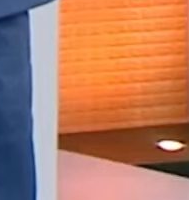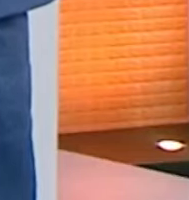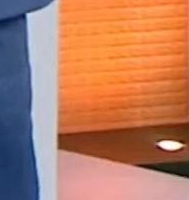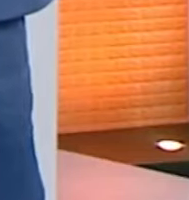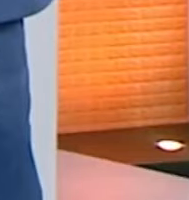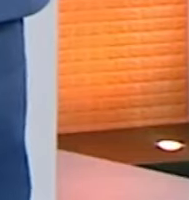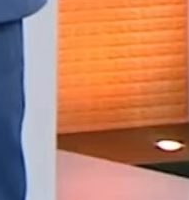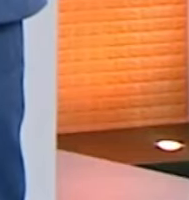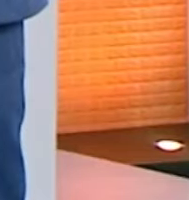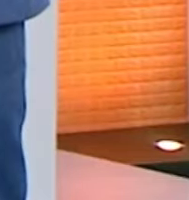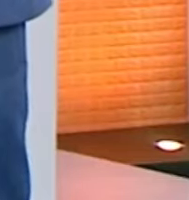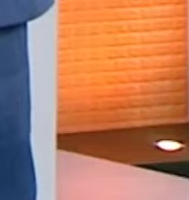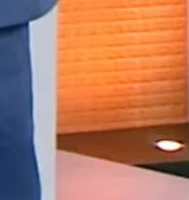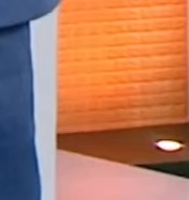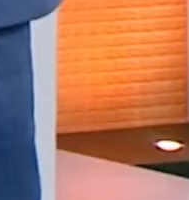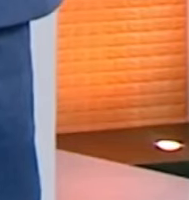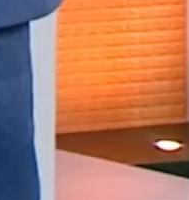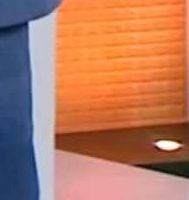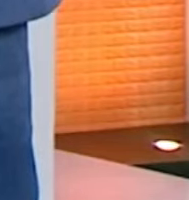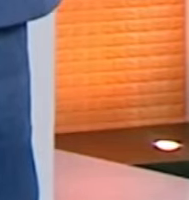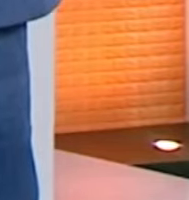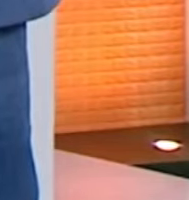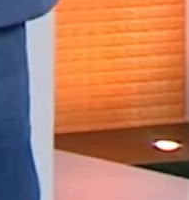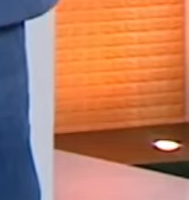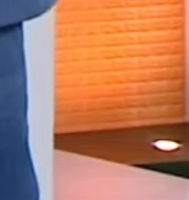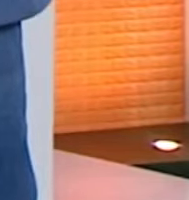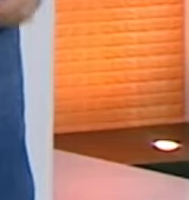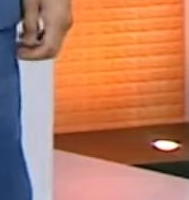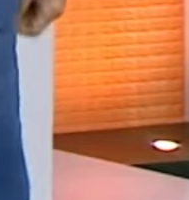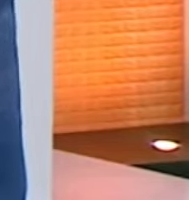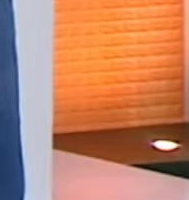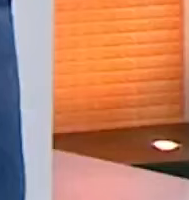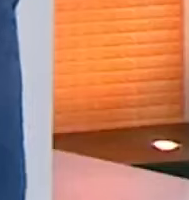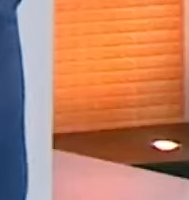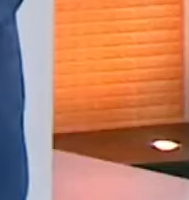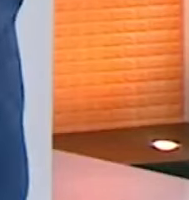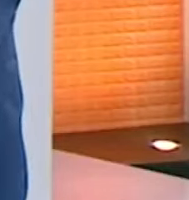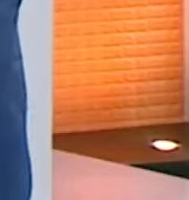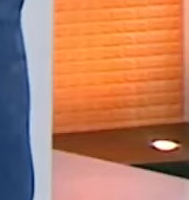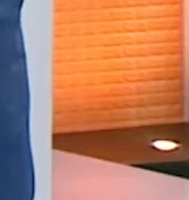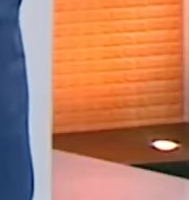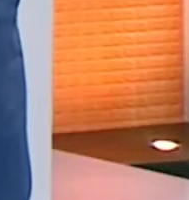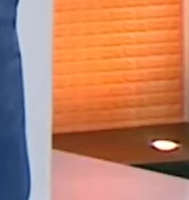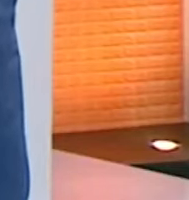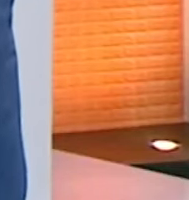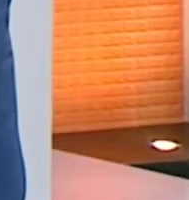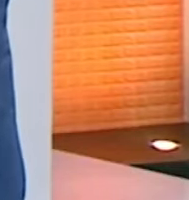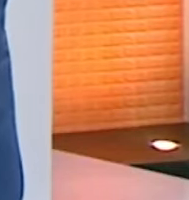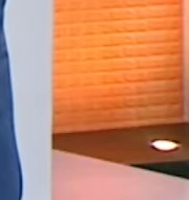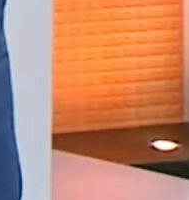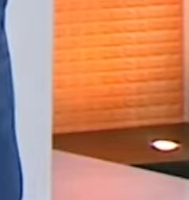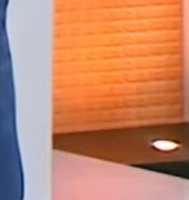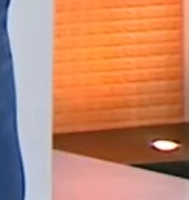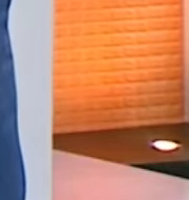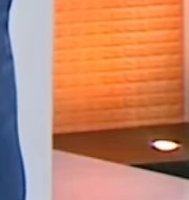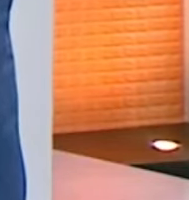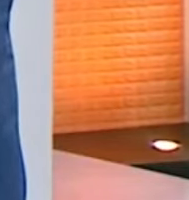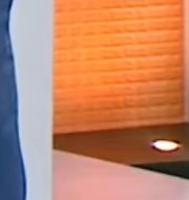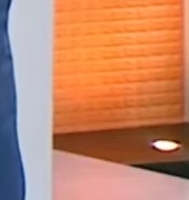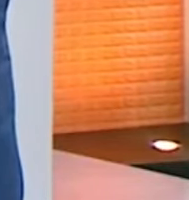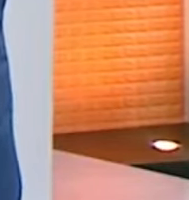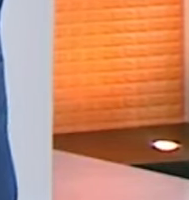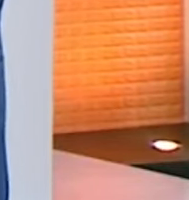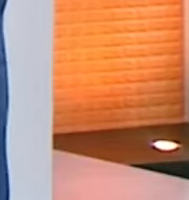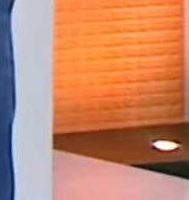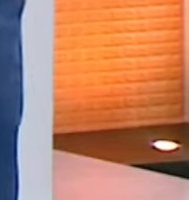Igan, mauna ka sa mga balita. Mag-subscribe sa GMA Integrated News sa YouTube. Sa mga kapuso abroad, subaybayan nyo kami sa GMA